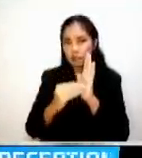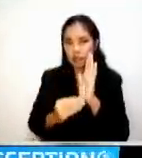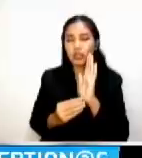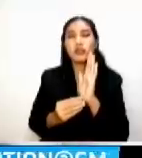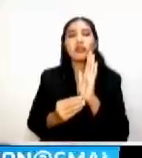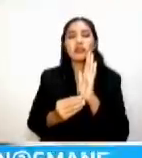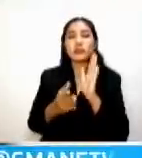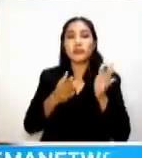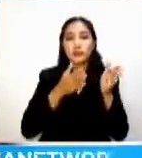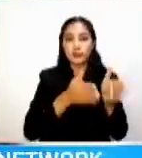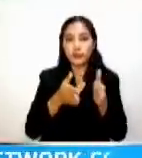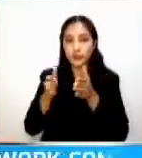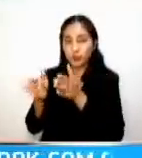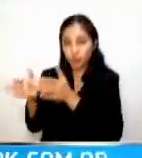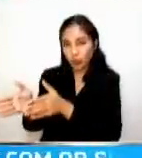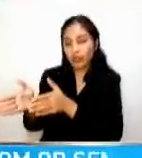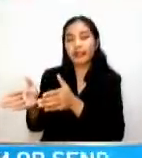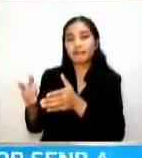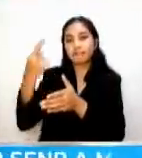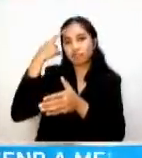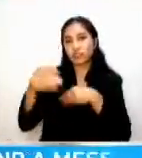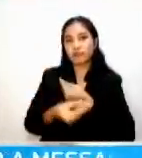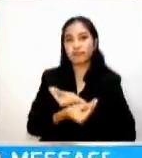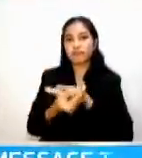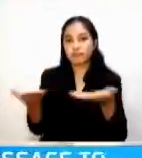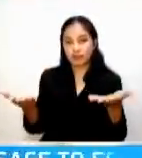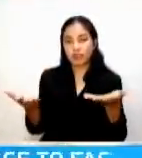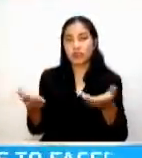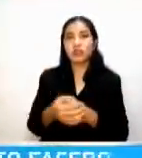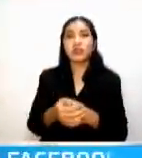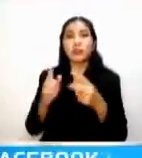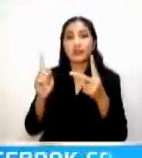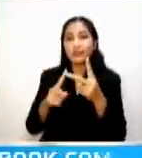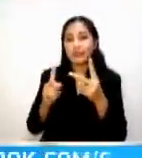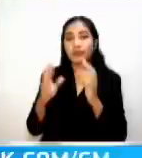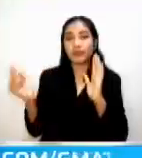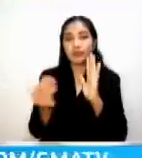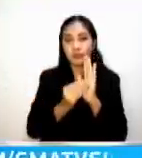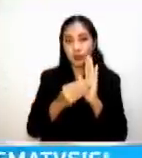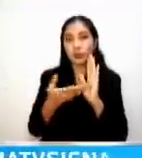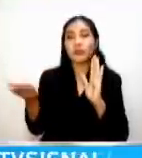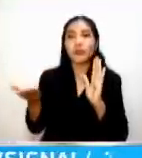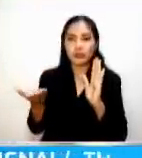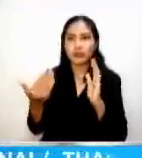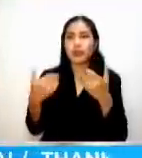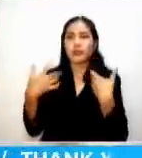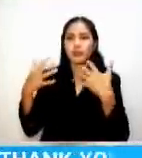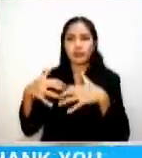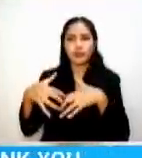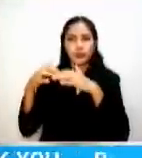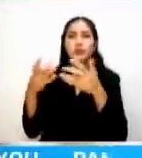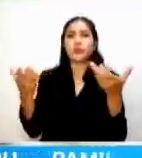ng pamamahagi ng ayuda. Pangalawa, nakalagay po din doon no, na sila ay bubuo ng isang grievance and